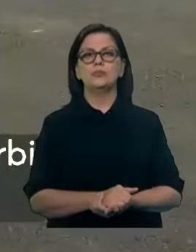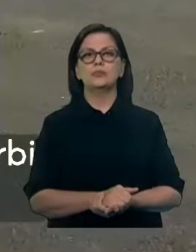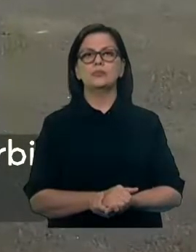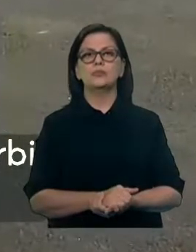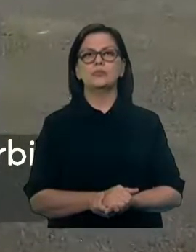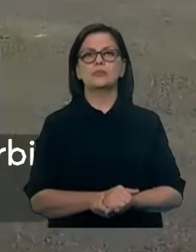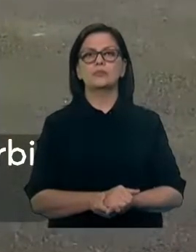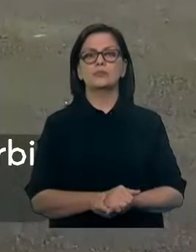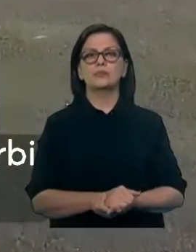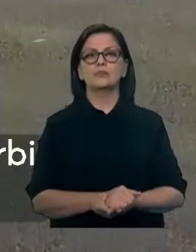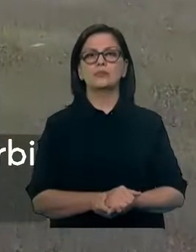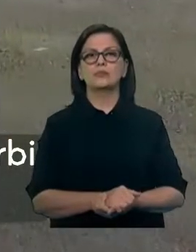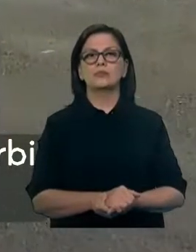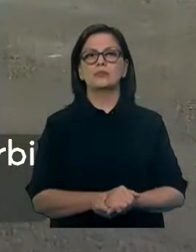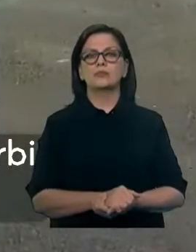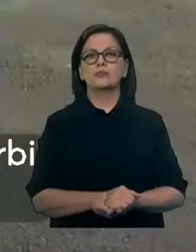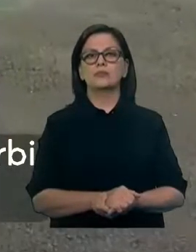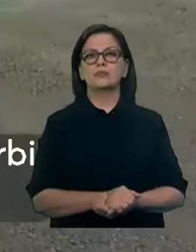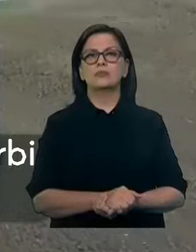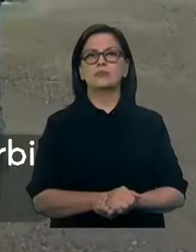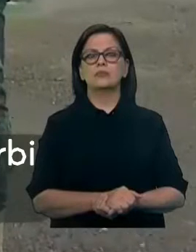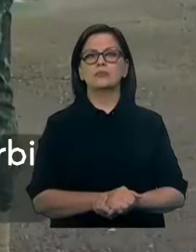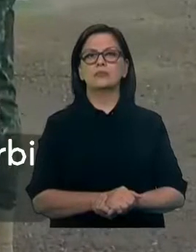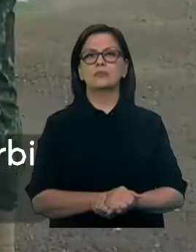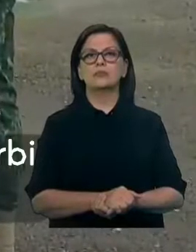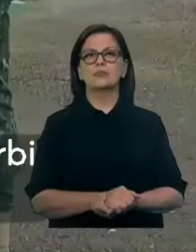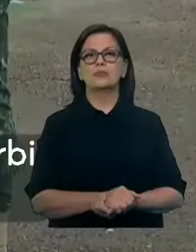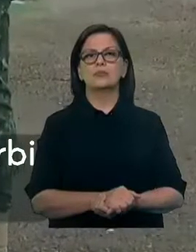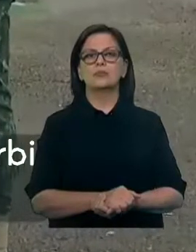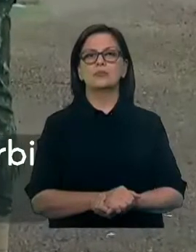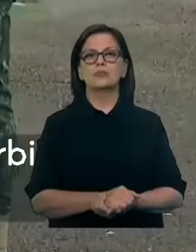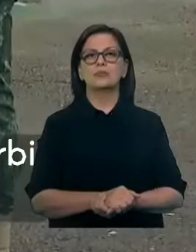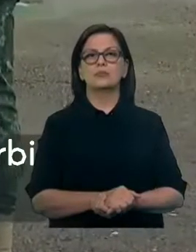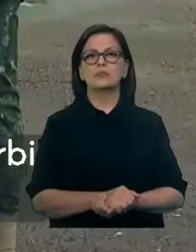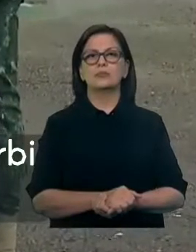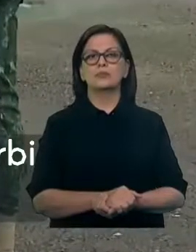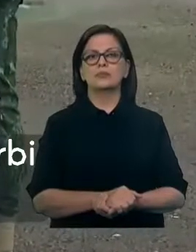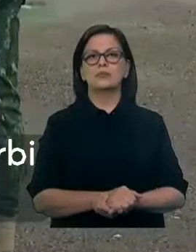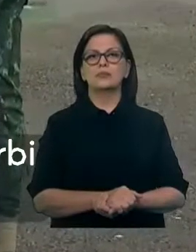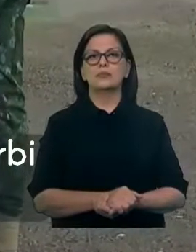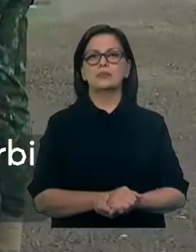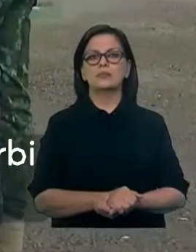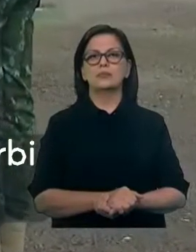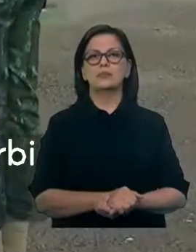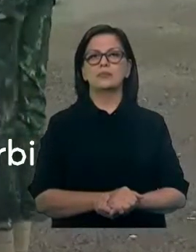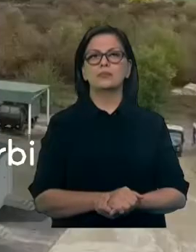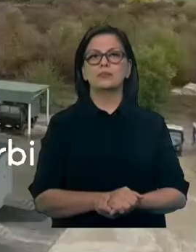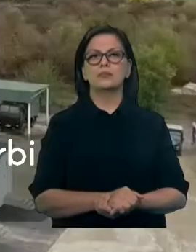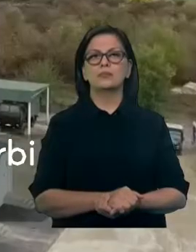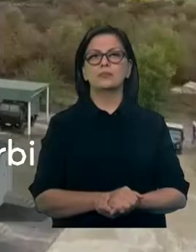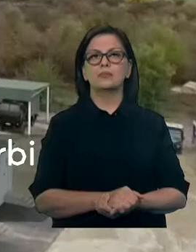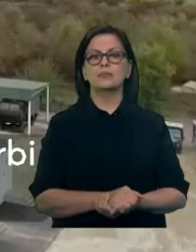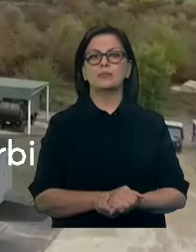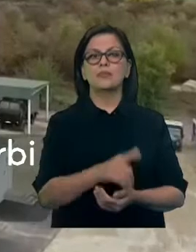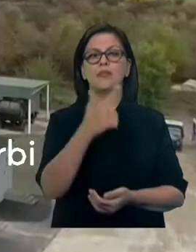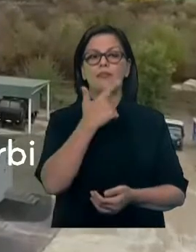Möhtərəm Prezident, Cənab Ali Başkomanda, hərbi hissə baxışa hazırdır. Xidmət rəisi General Polkovnik Quliyev, xoş gəldiniz Cənab Prezident. Hərbi